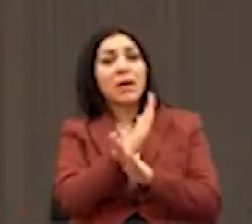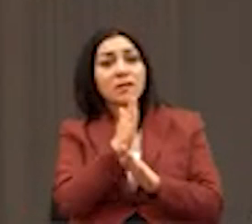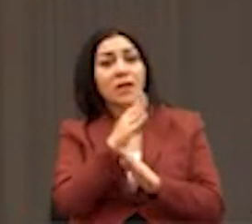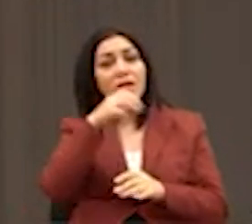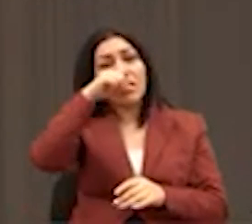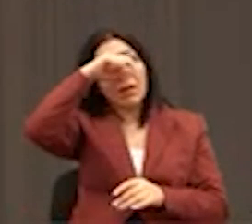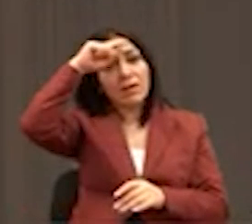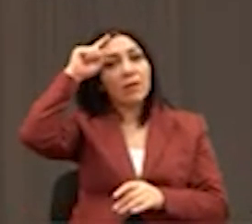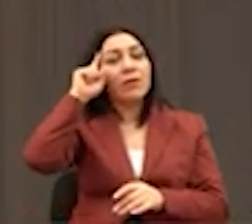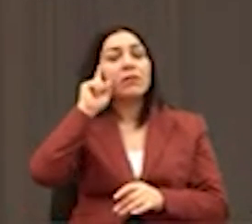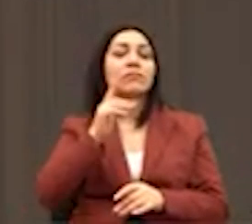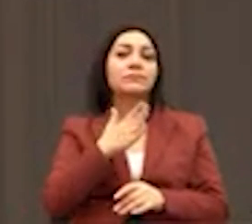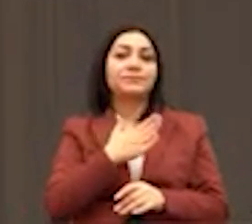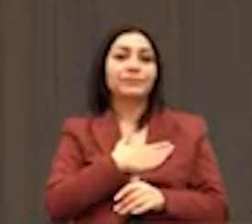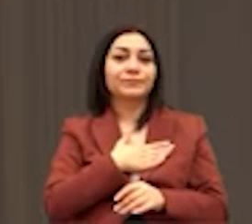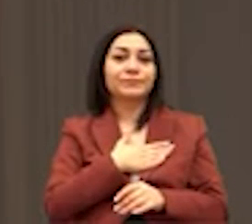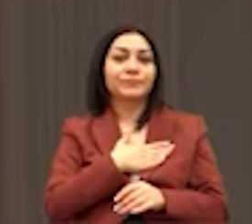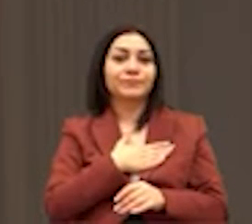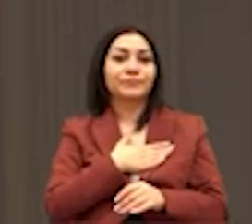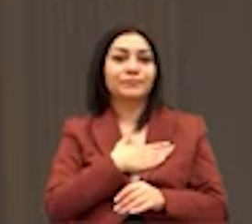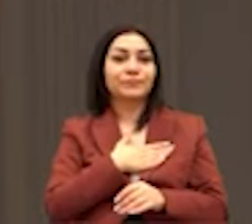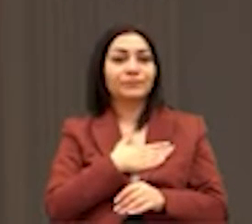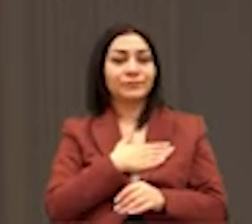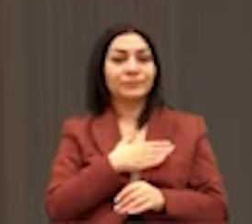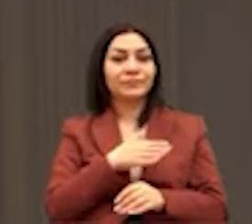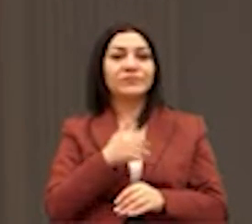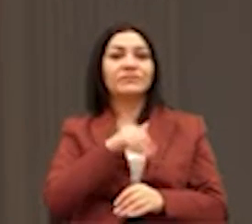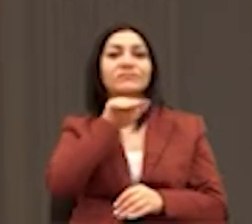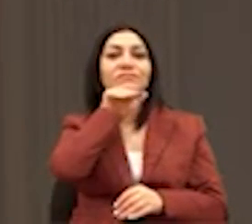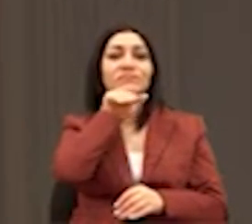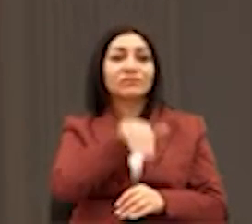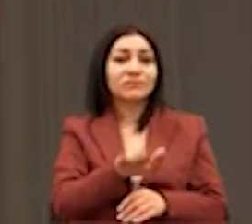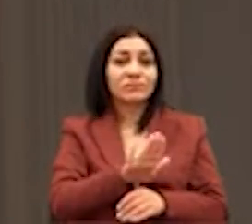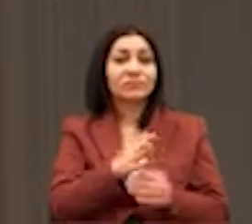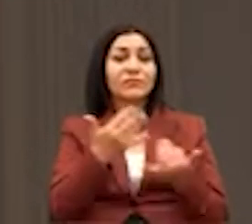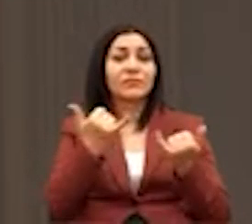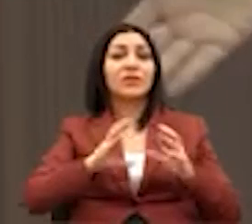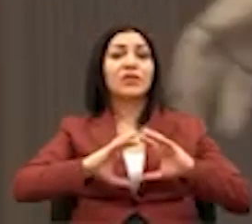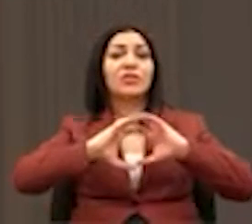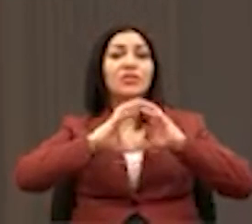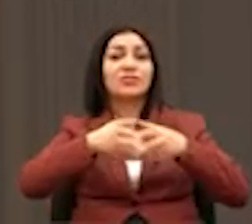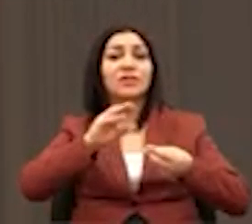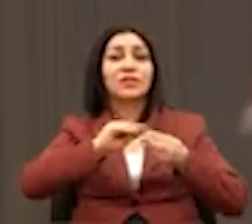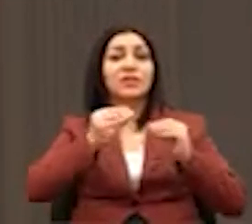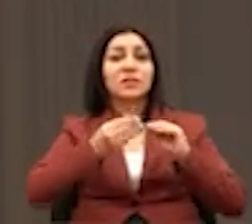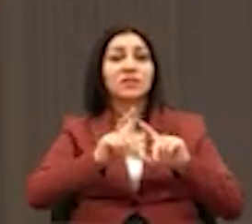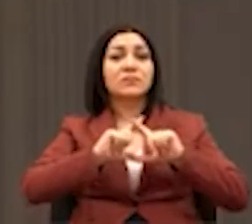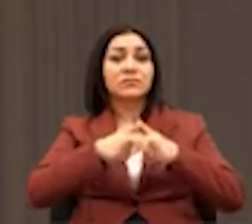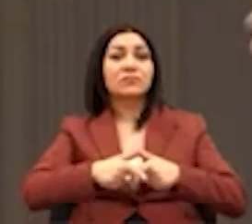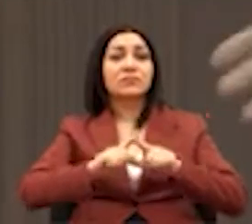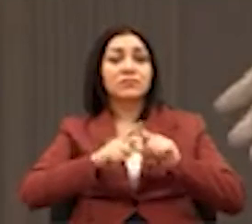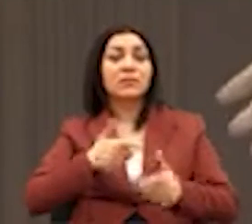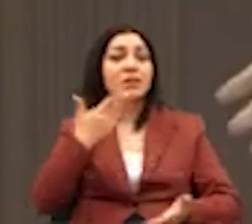ադրբեջանցիների և մեր ոչ սկզբունքայնության աշխարը արձագանքում է այս խնդրին։ Եթե